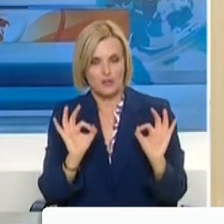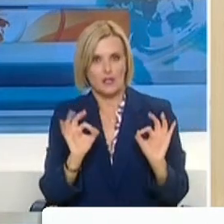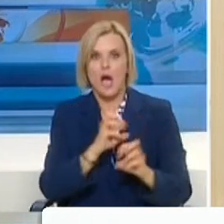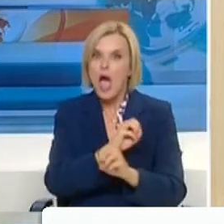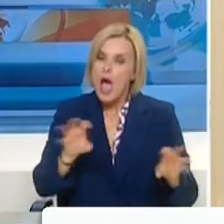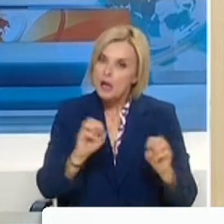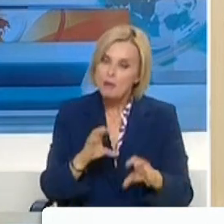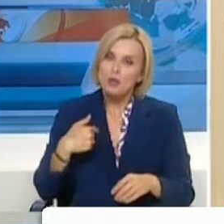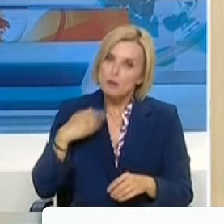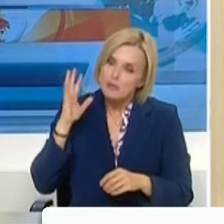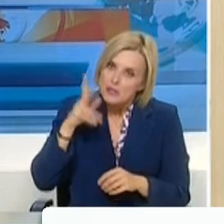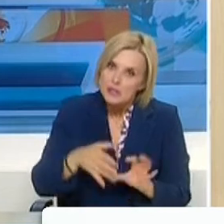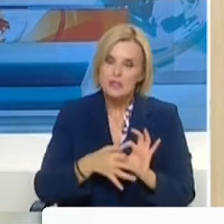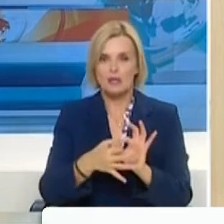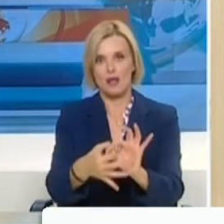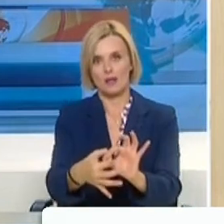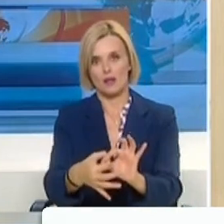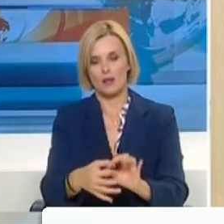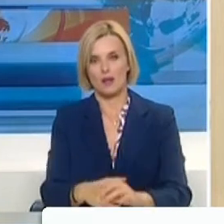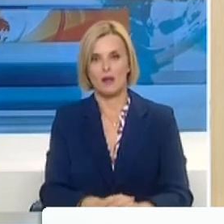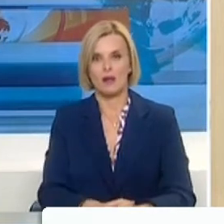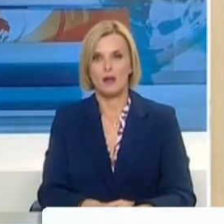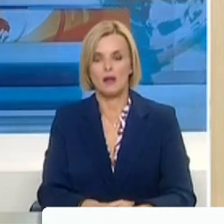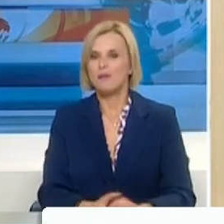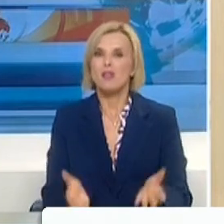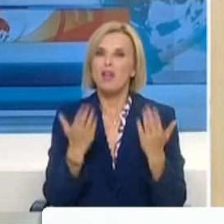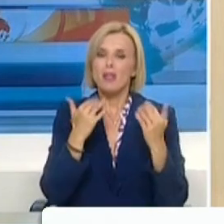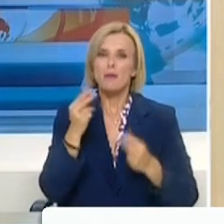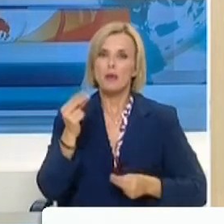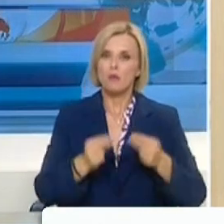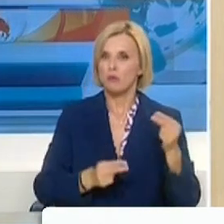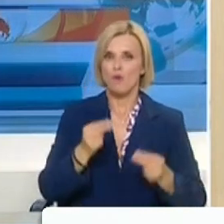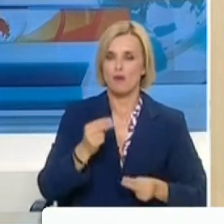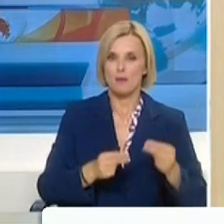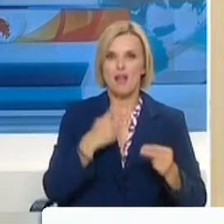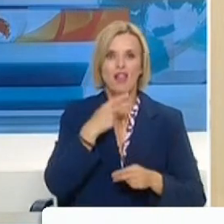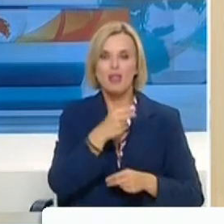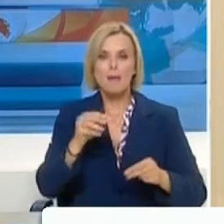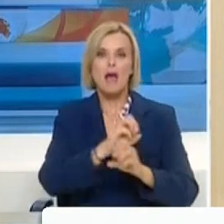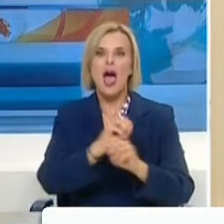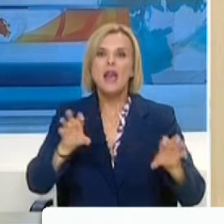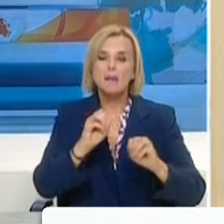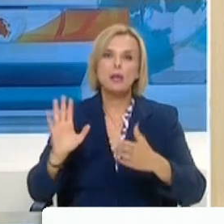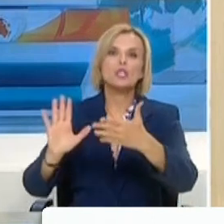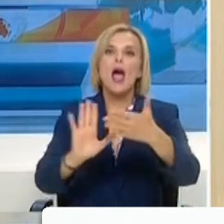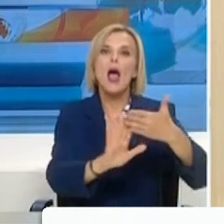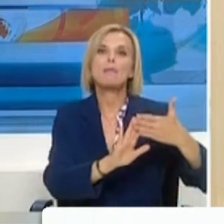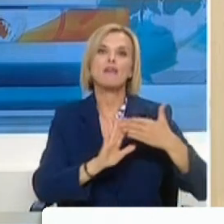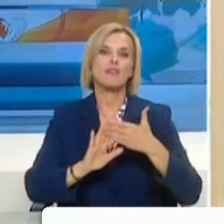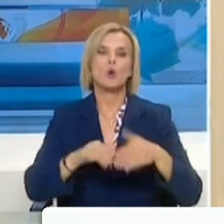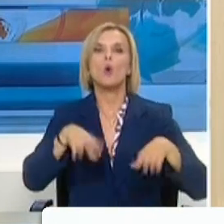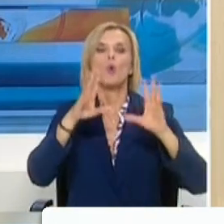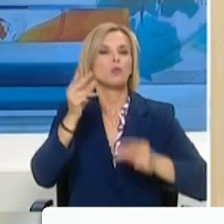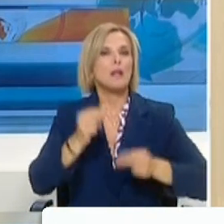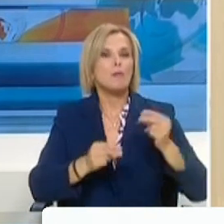οποία έχουμε. Επομένως, καταρχήν να πω ότι δεν υπήρχε κανένα πρόβλημα σε ό,τι αφορά τις ερωτήσεις